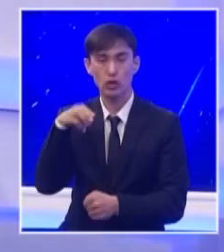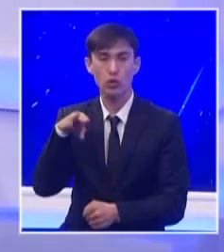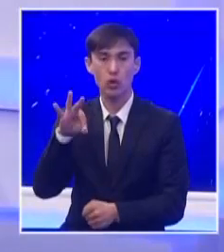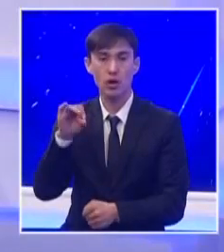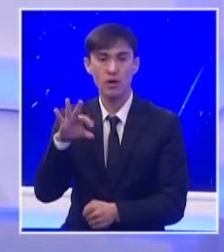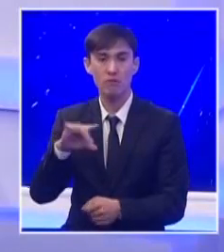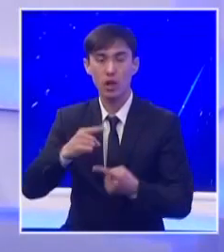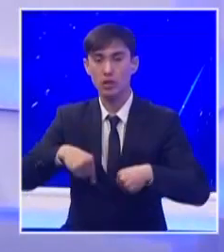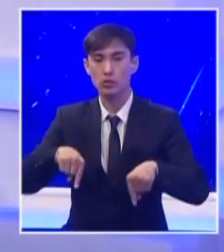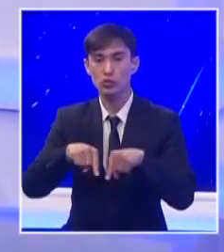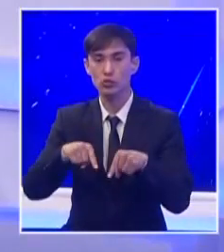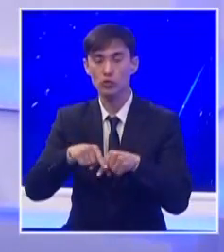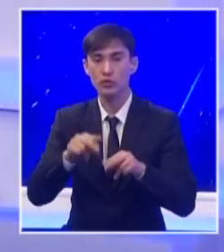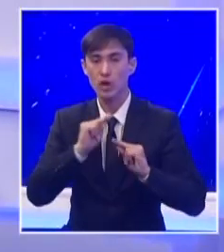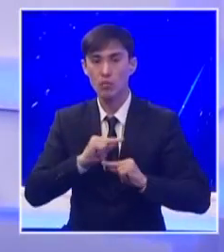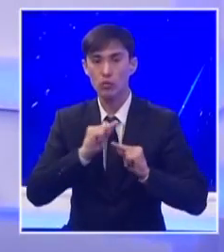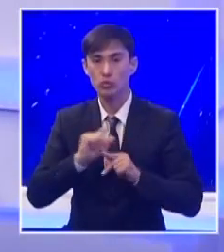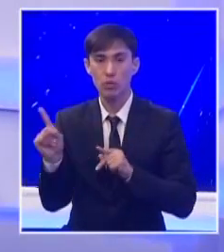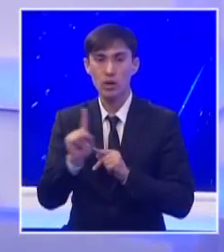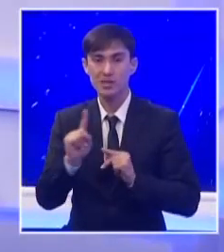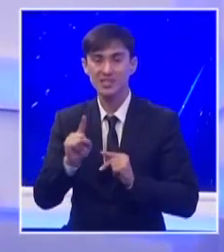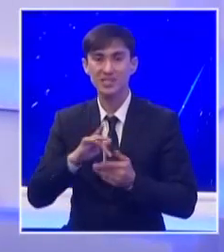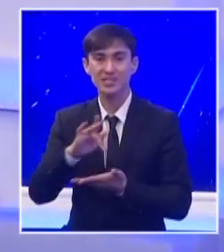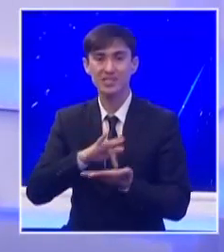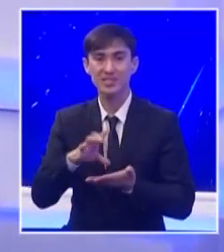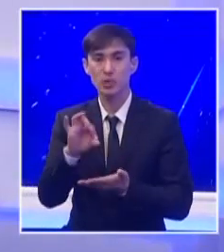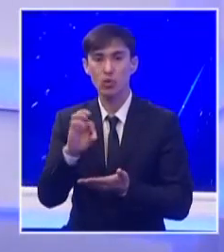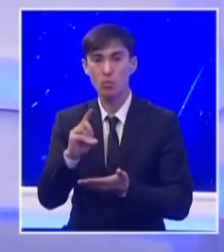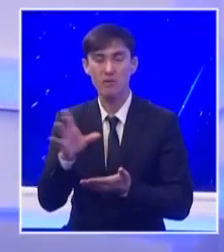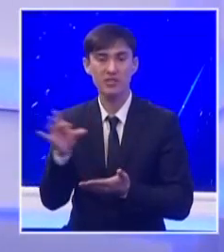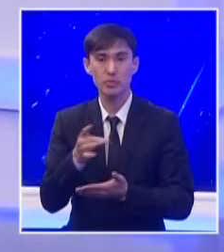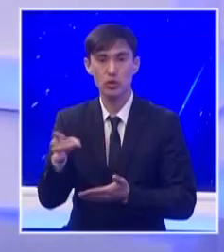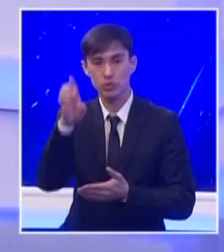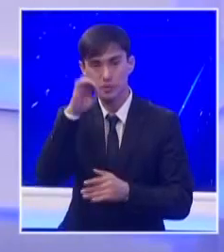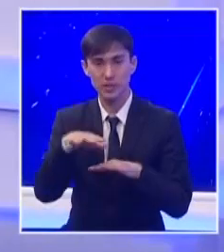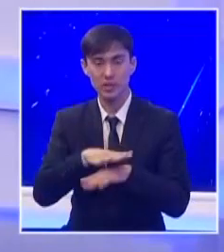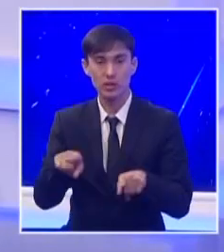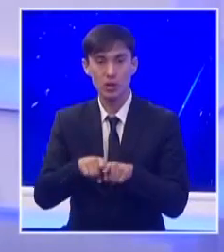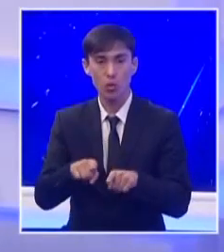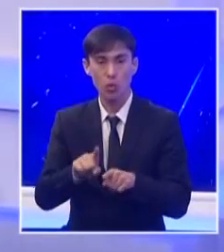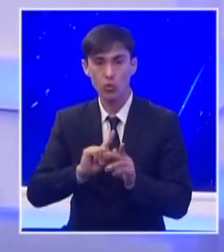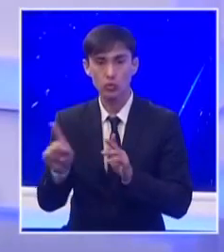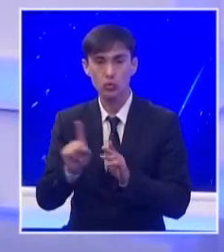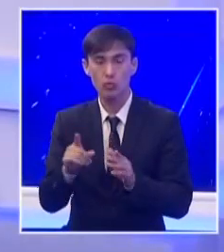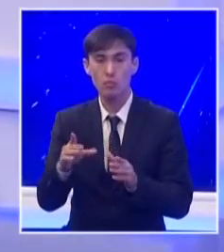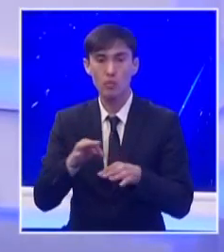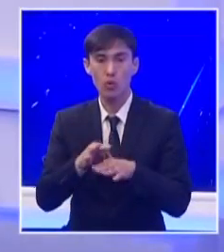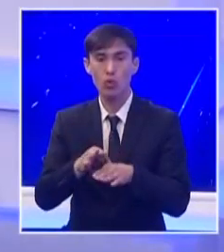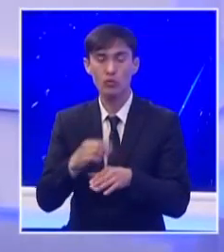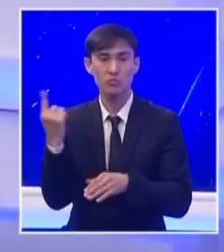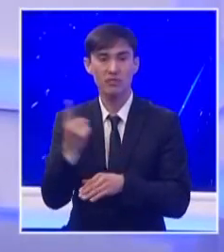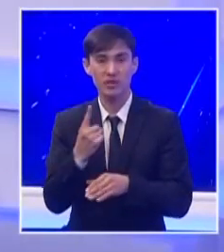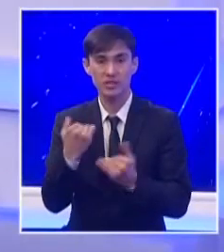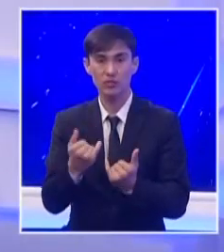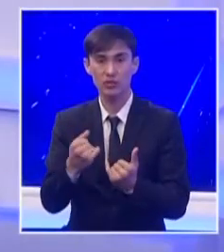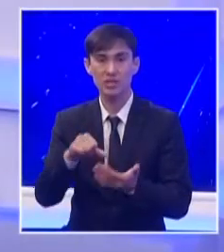Касым-Жомарта Токаева был организован цикл рабочих поездок Центра избиркома по всем регионам страны. Такой тур проходит впервые за годы независимости.